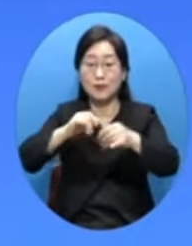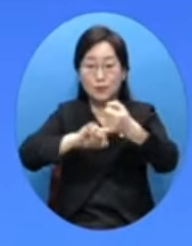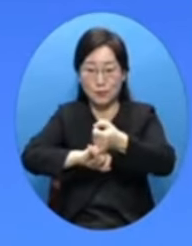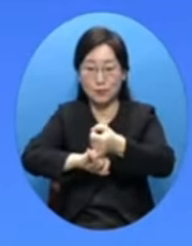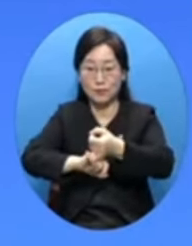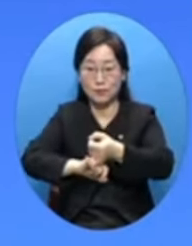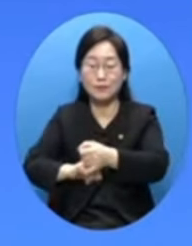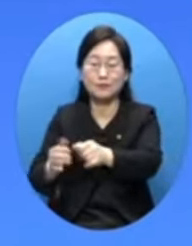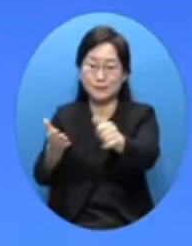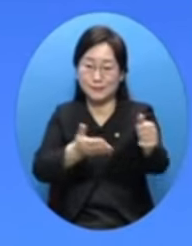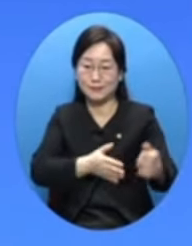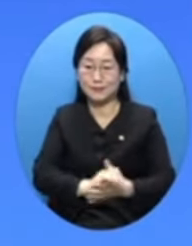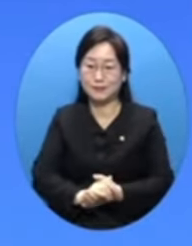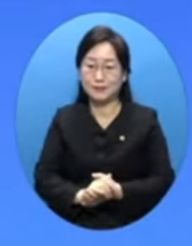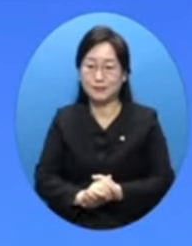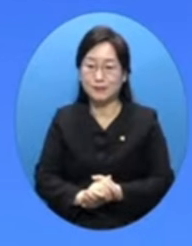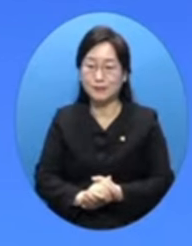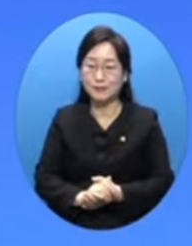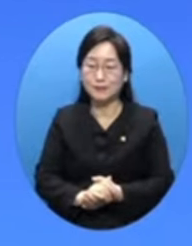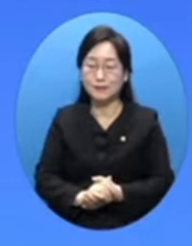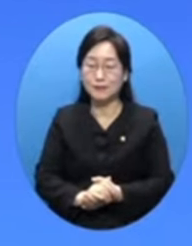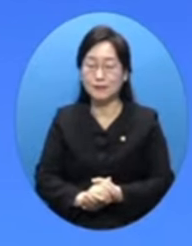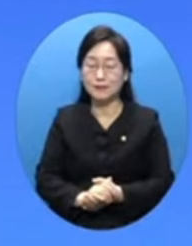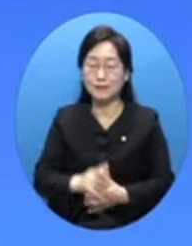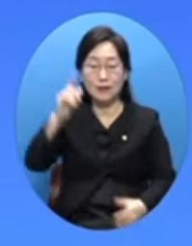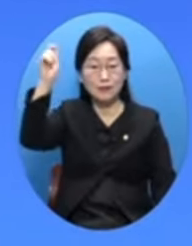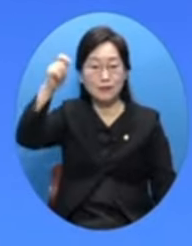모두가 되 할 것입니다